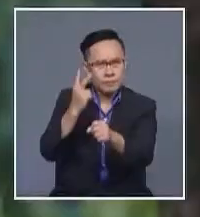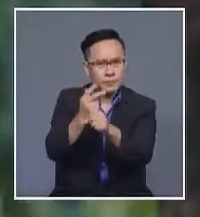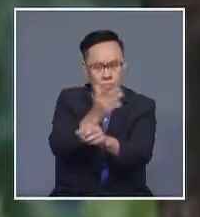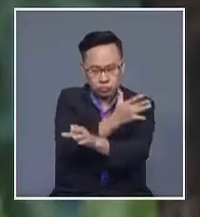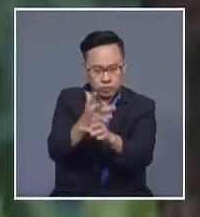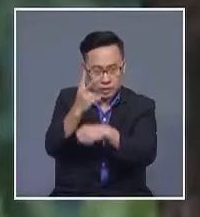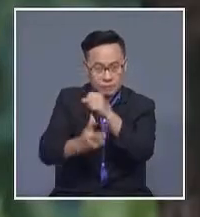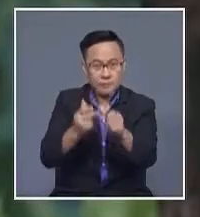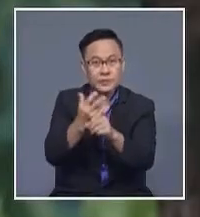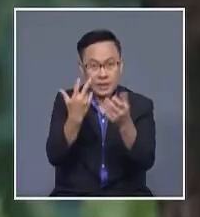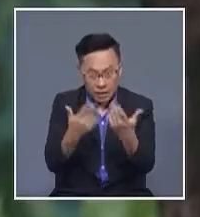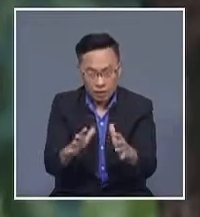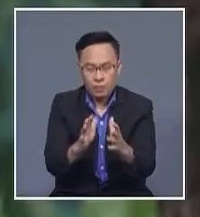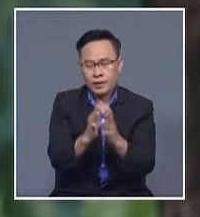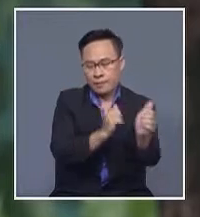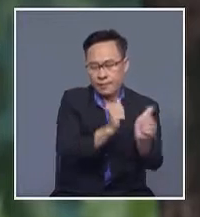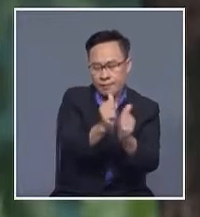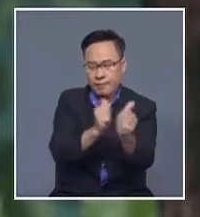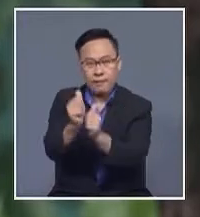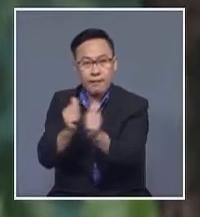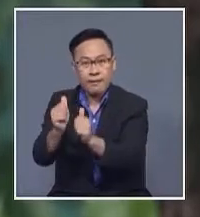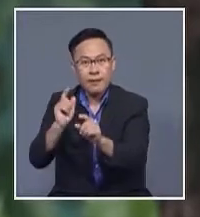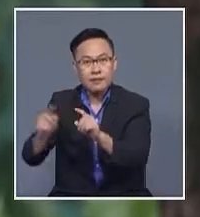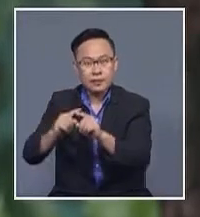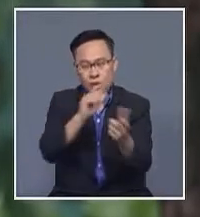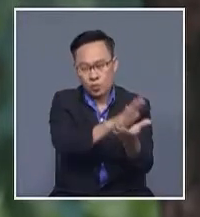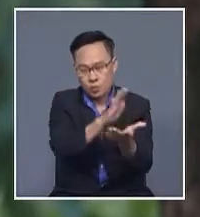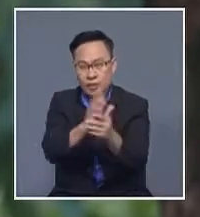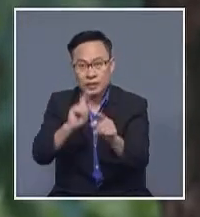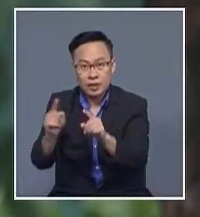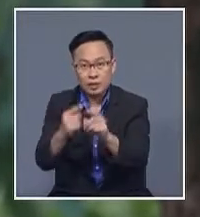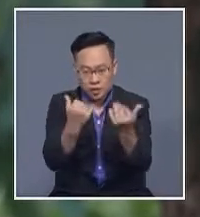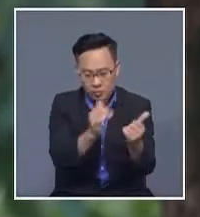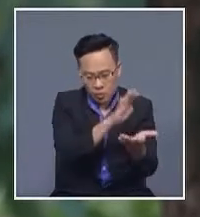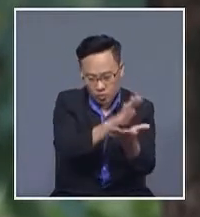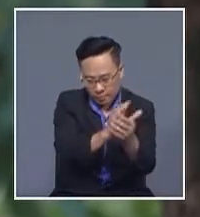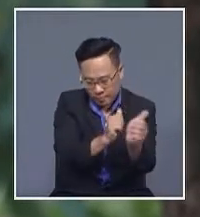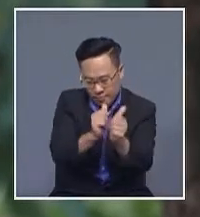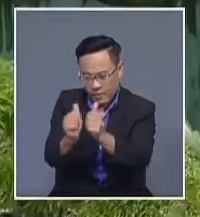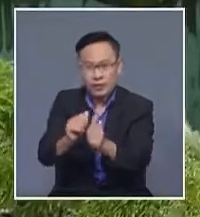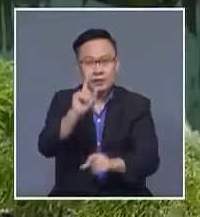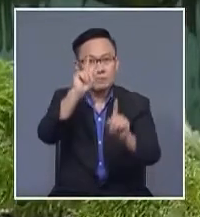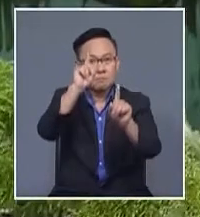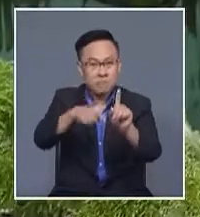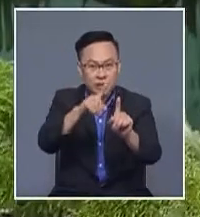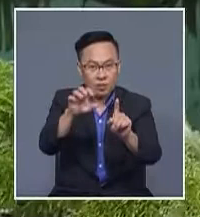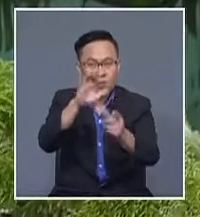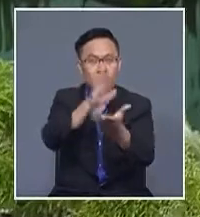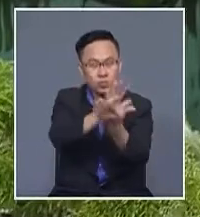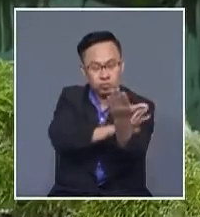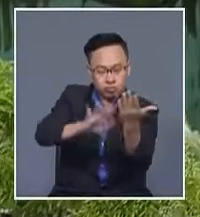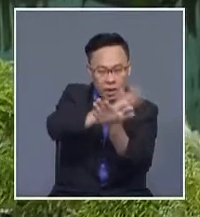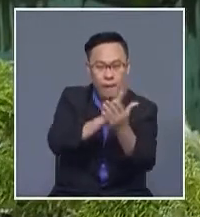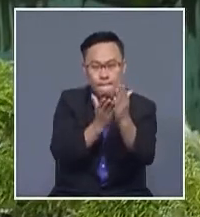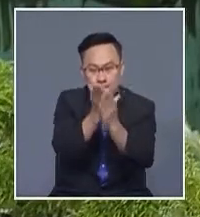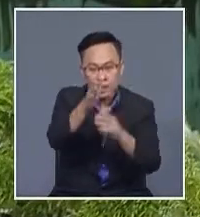3ก็มีการประกวดนะครับมีผู้ที่เข้ามาสู่โครงการนี้ไม่น้อยกว่า 1,100 โรงเรียนนะครับทั่วประเทศนะครับมาสามารถผ่านเกณ